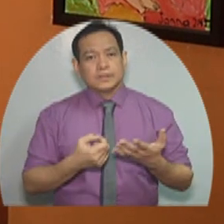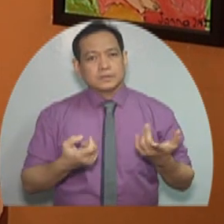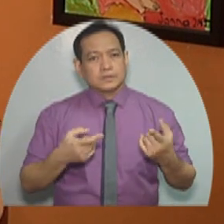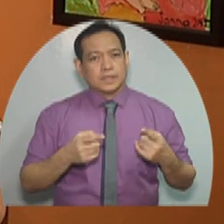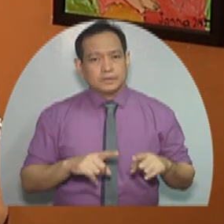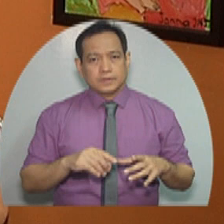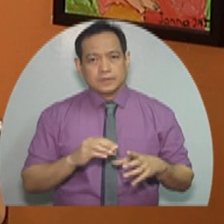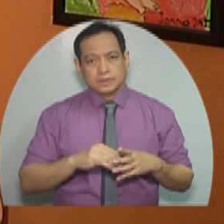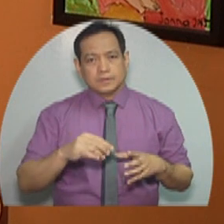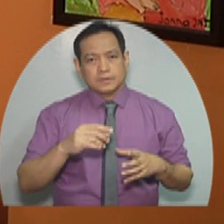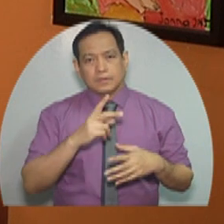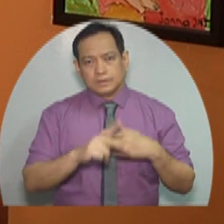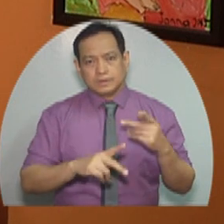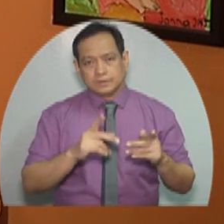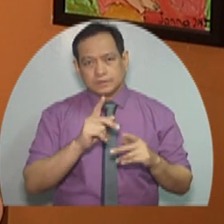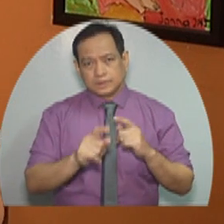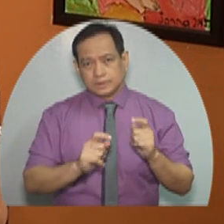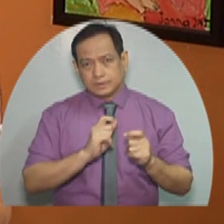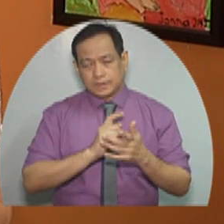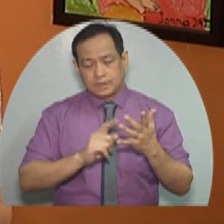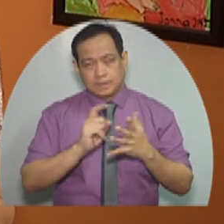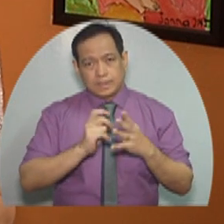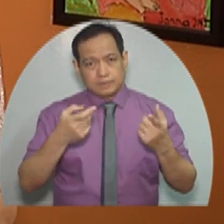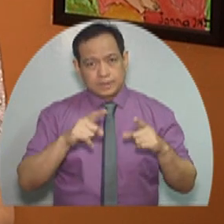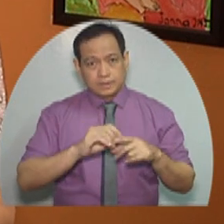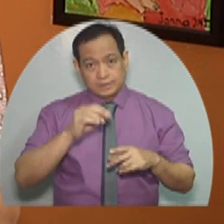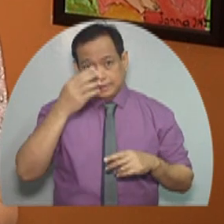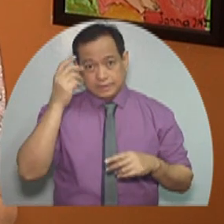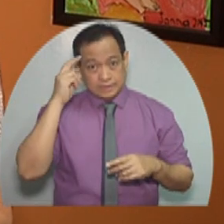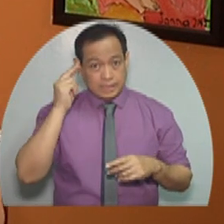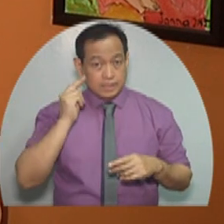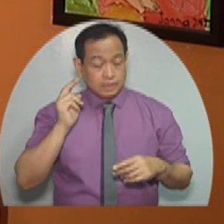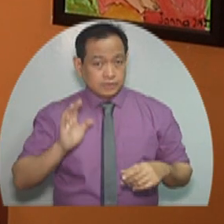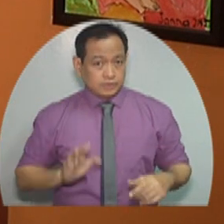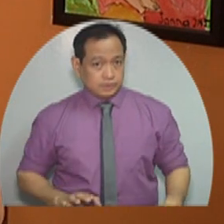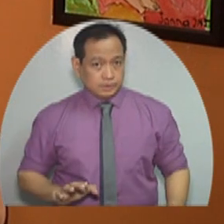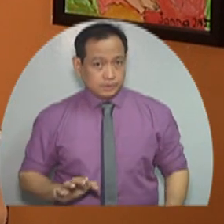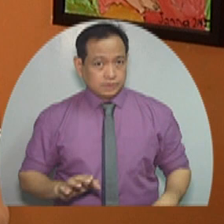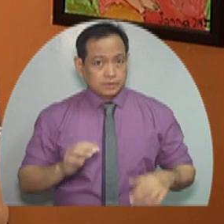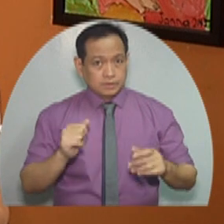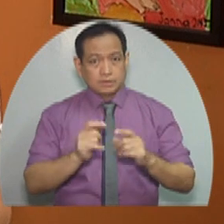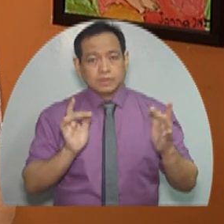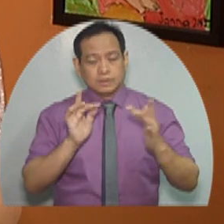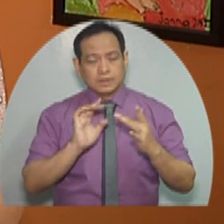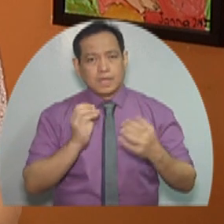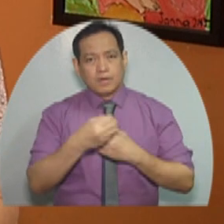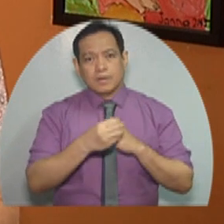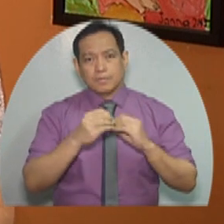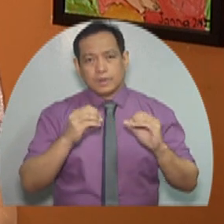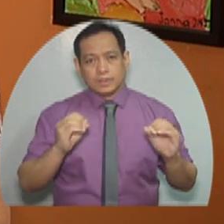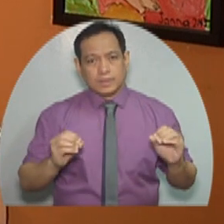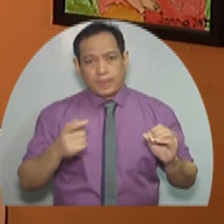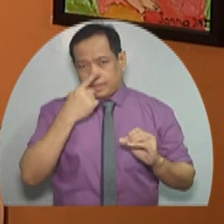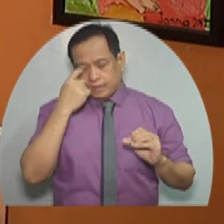ng kanyang ulo. Kung meron na is tumulong sa kanya tungkol sa kanyang tinutuluyan, maaari rin kayong makapag-ugnayan